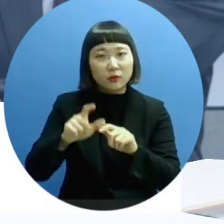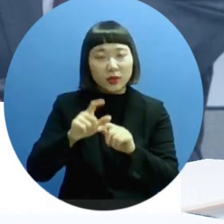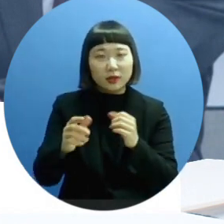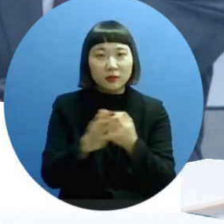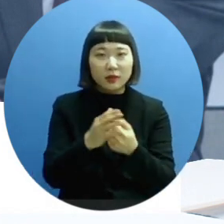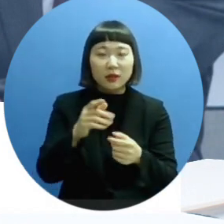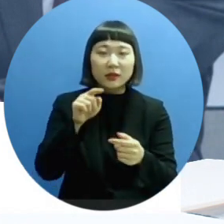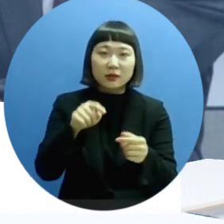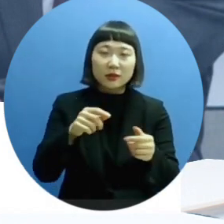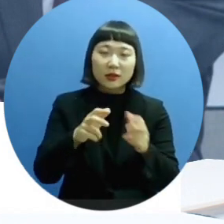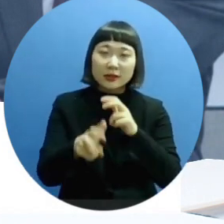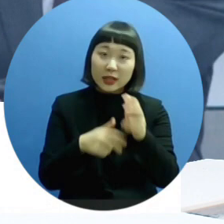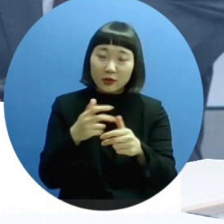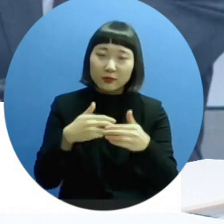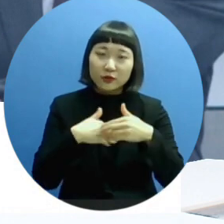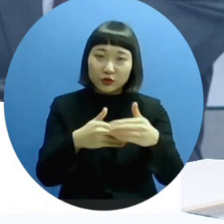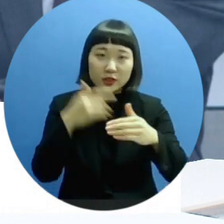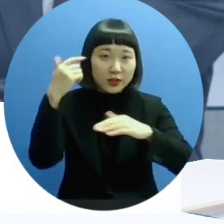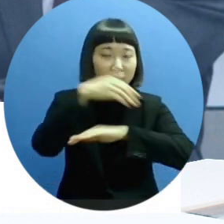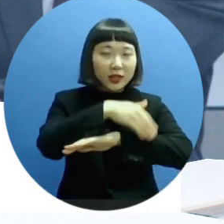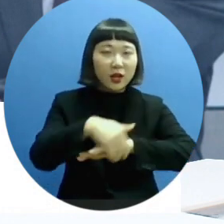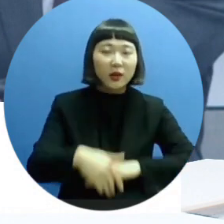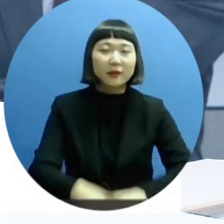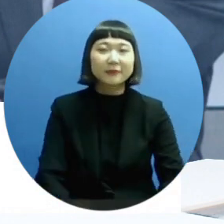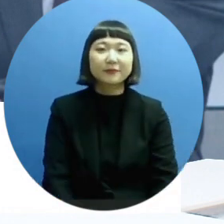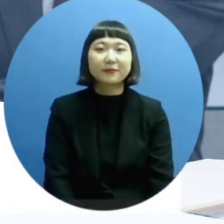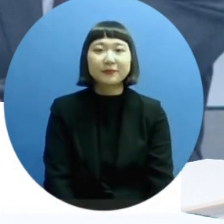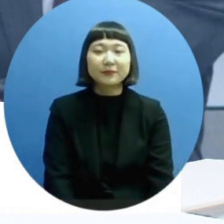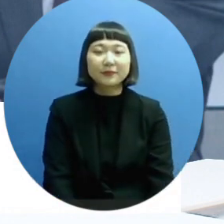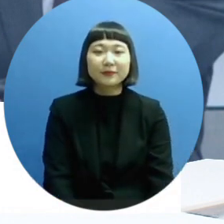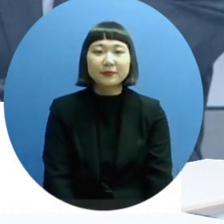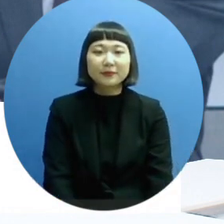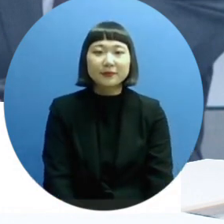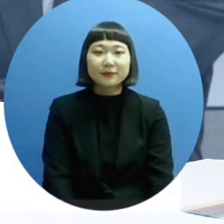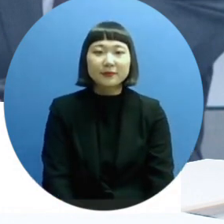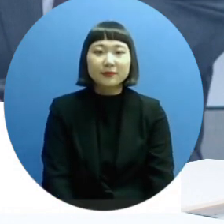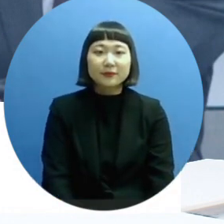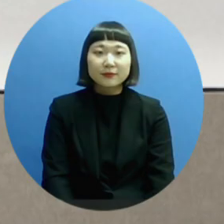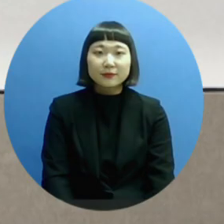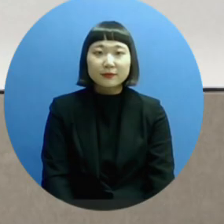본격적으로 추진하기로 했습니다. LG 헬로비전 송효창 기자가 취재했습니다.